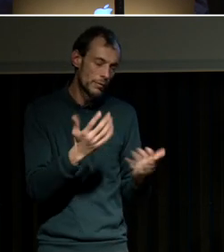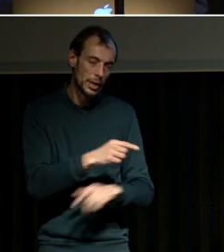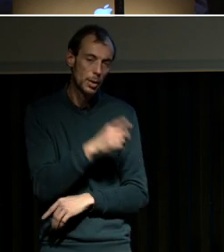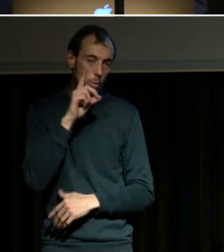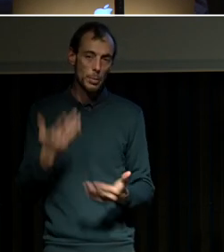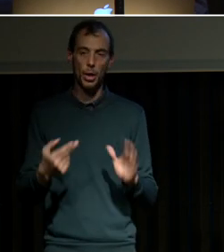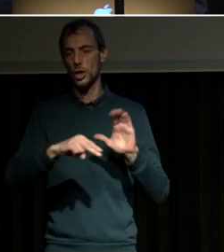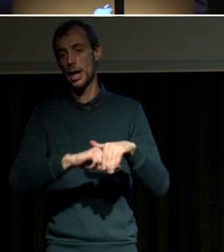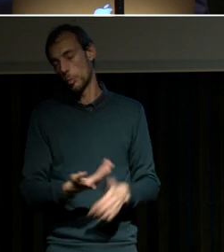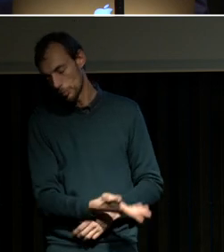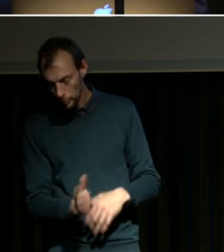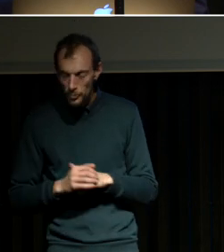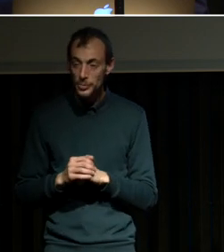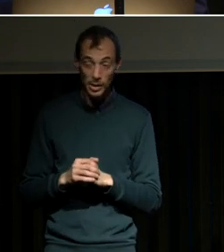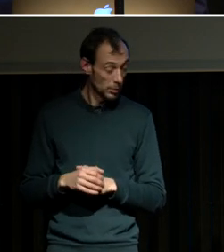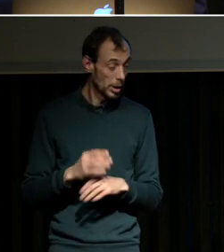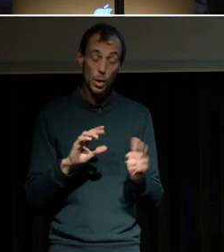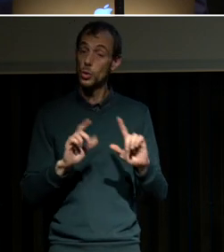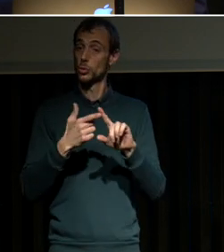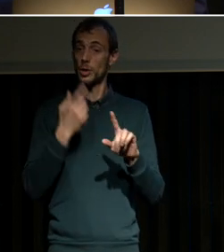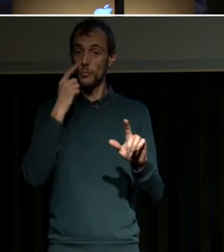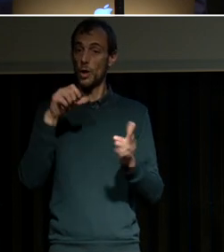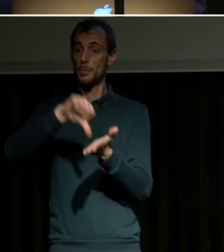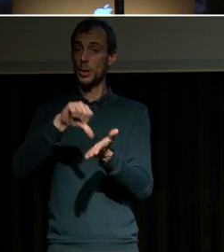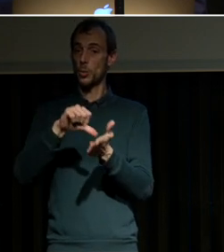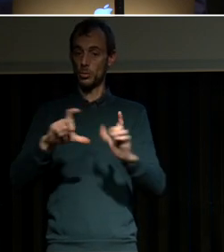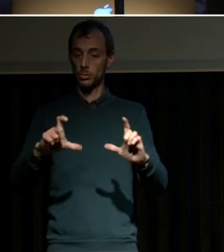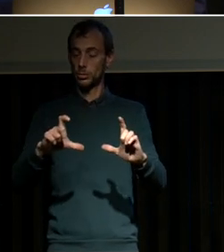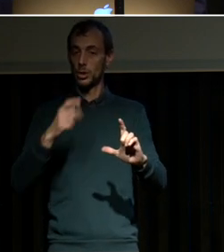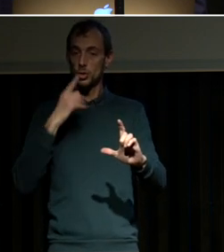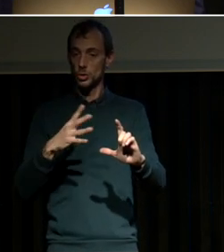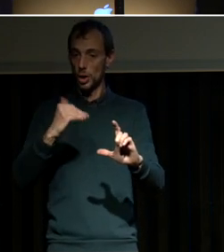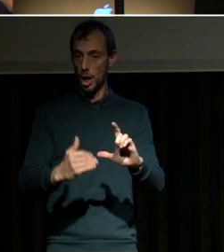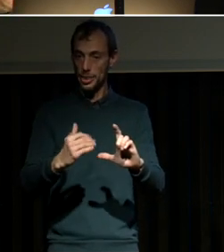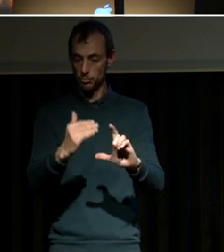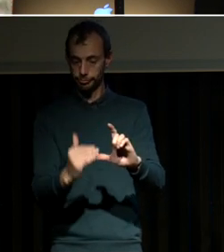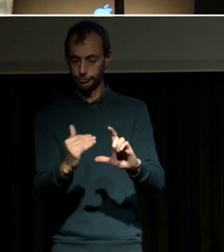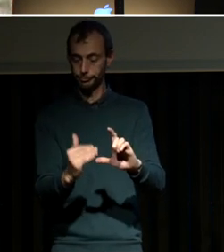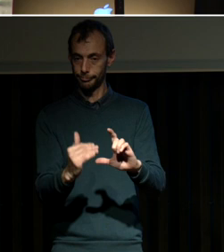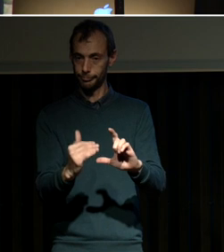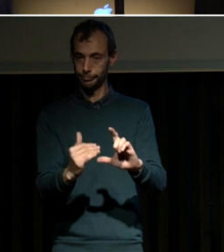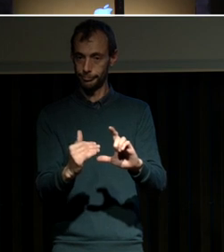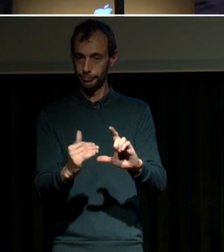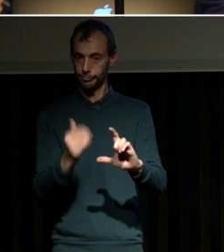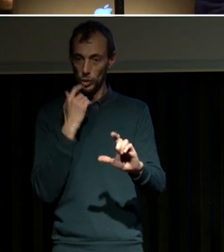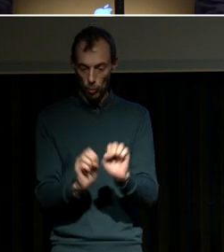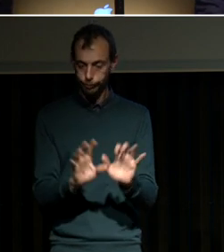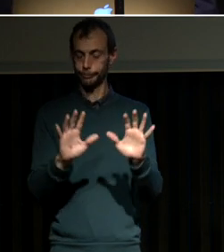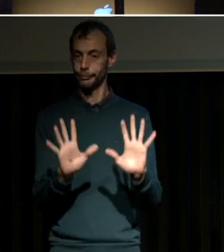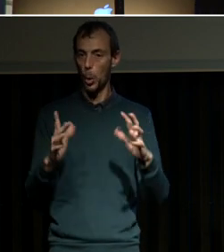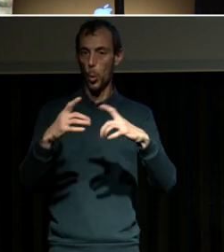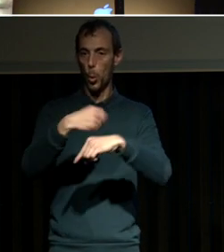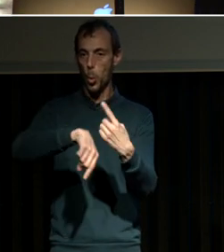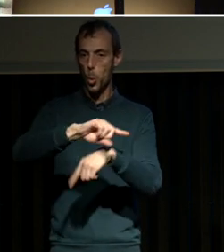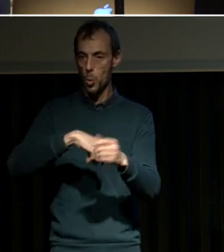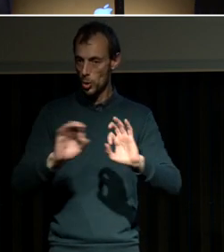une artériographie d'un patient en état de mort encéphalique. Vous voyez, le sang s'interrompt au-dessus de la carotide. Il n'y a plus de sang qui circule dans le cerveau. Le